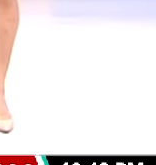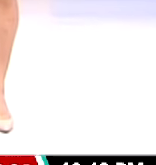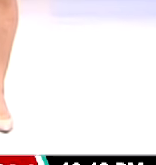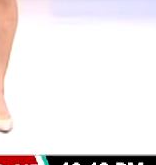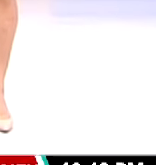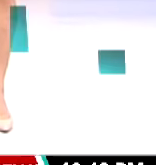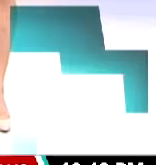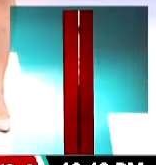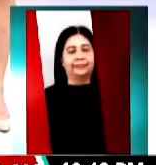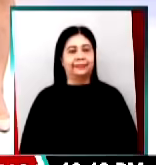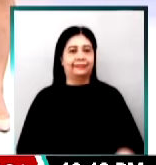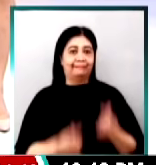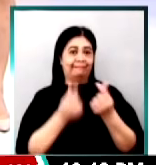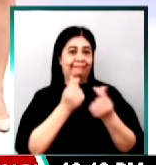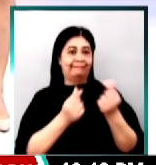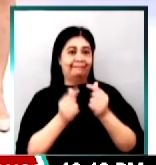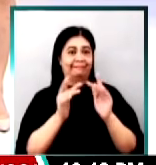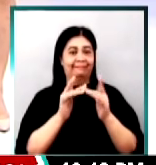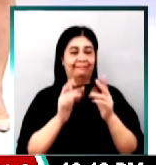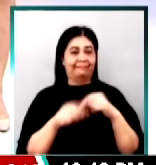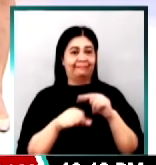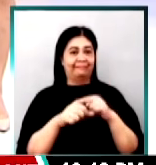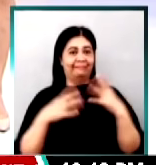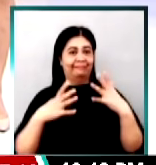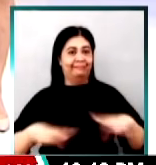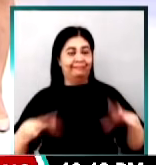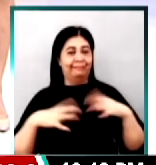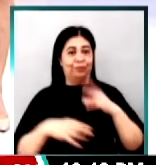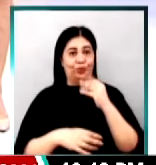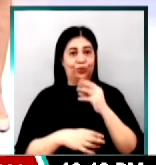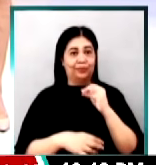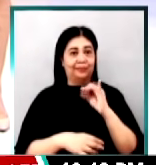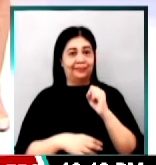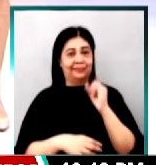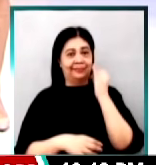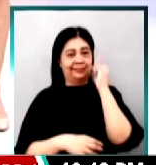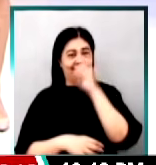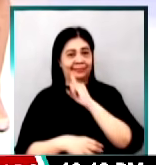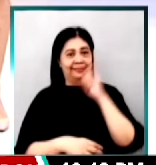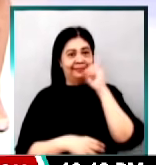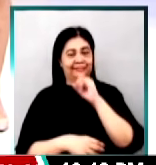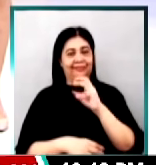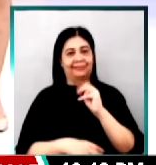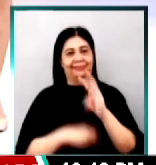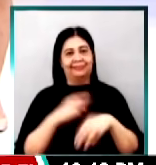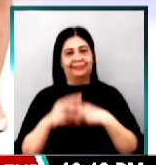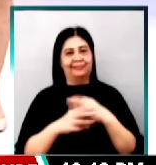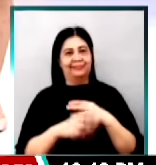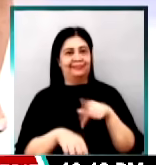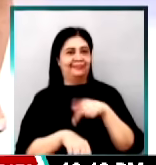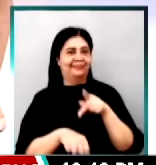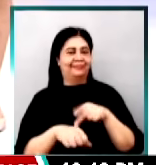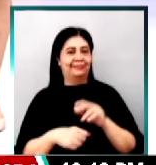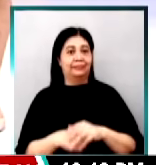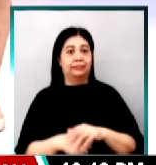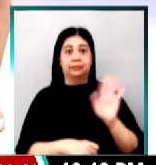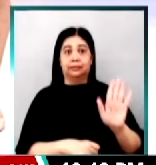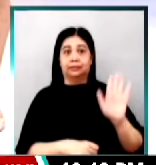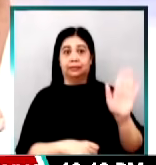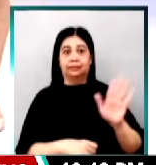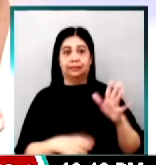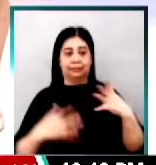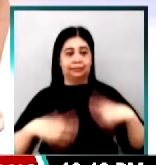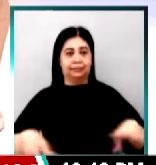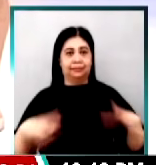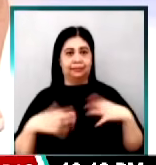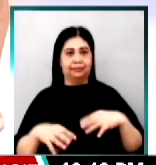Pinusuan online ang national costume ni Miss Iloilo sa Miss World Philippines. Ang kanya kasing outfit, original